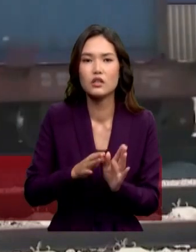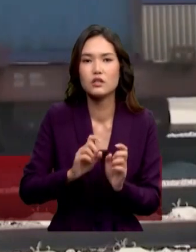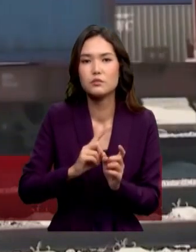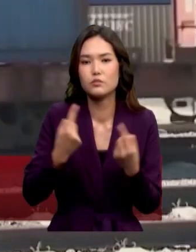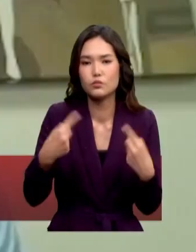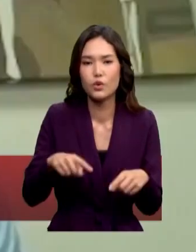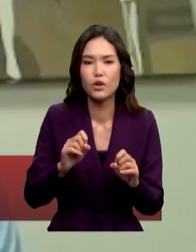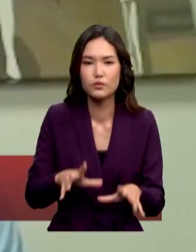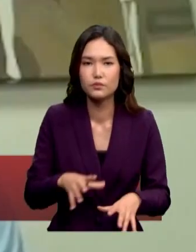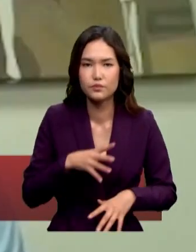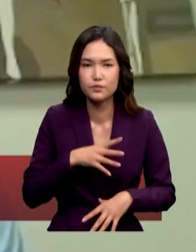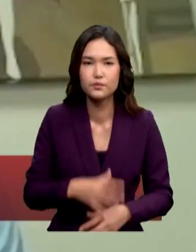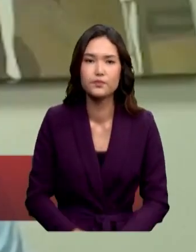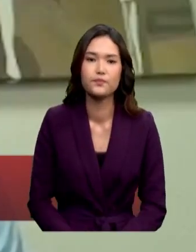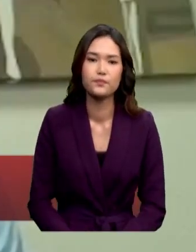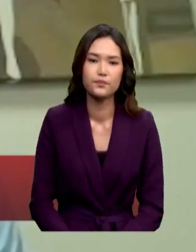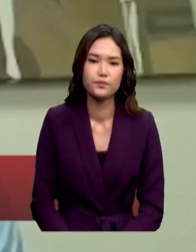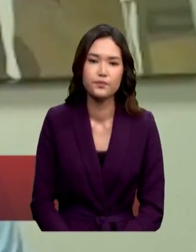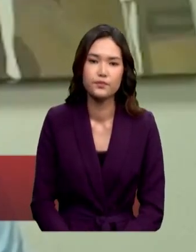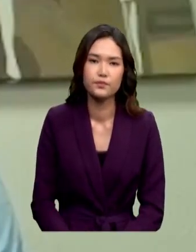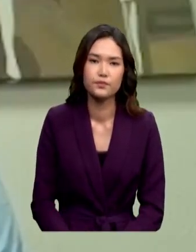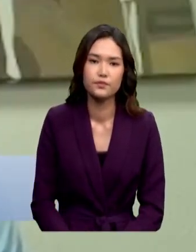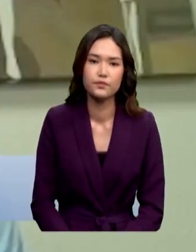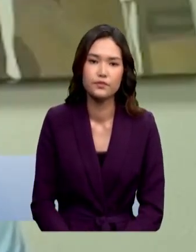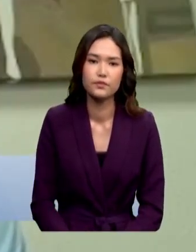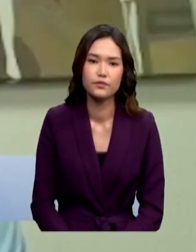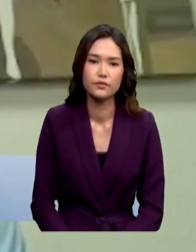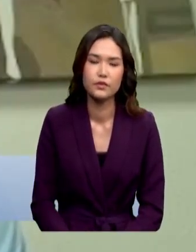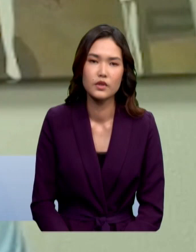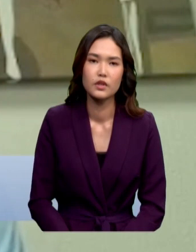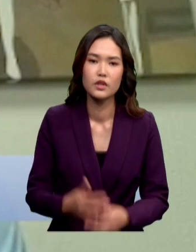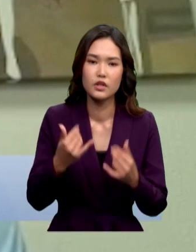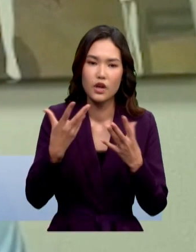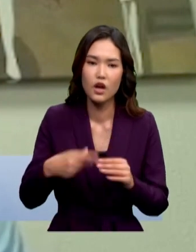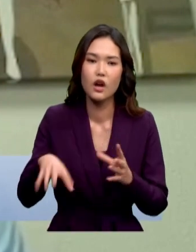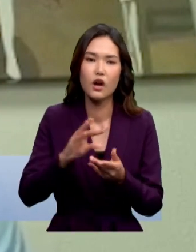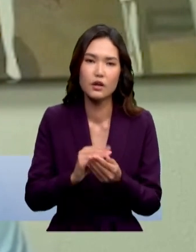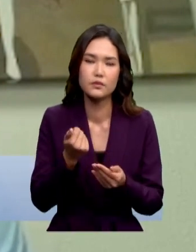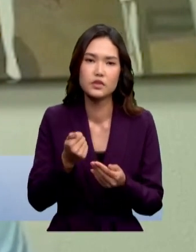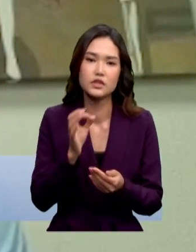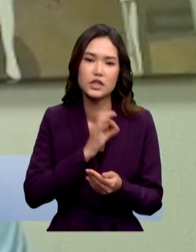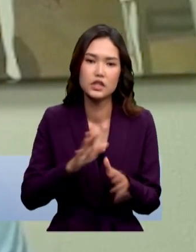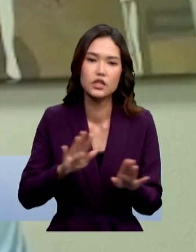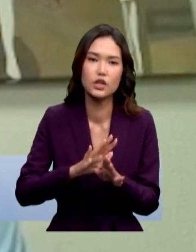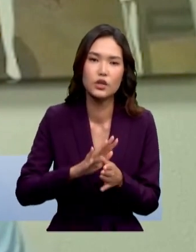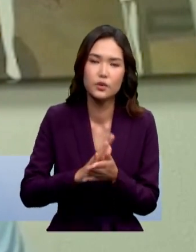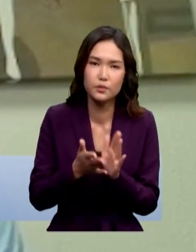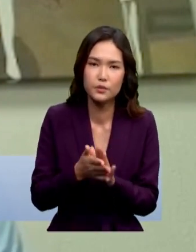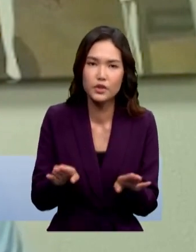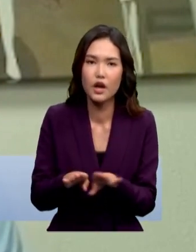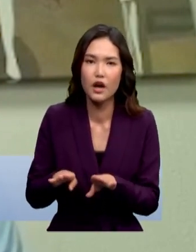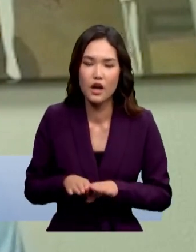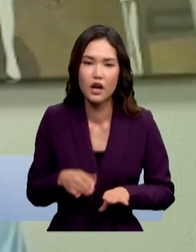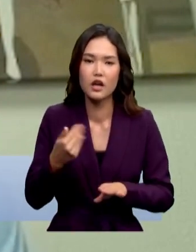еді. Қыркүйекте инфляциямыз біраз бәсеңдеуі керек. Егер бәрі қалыпты болса, онда ол 12,5%-ға